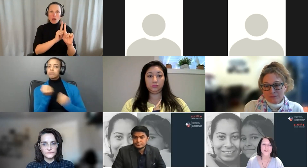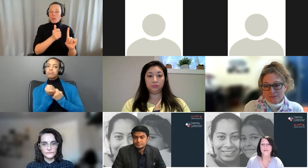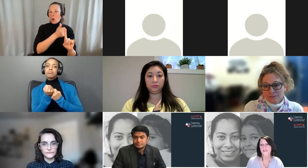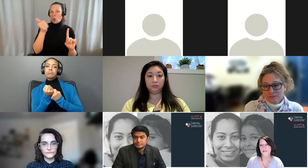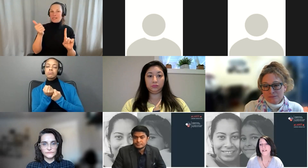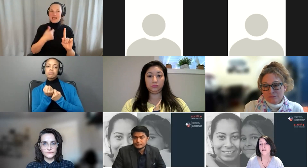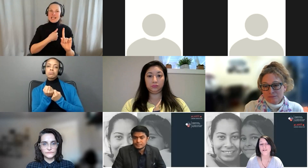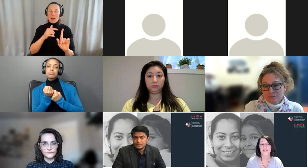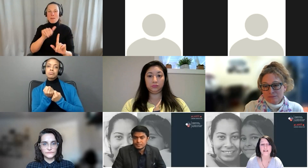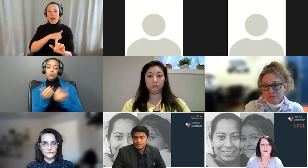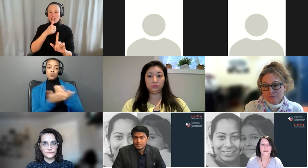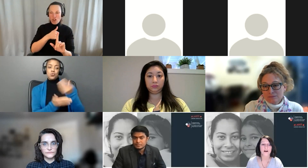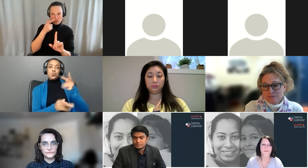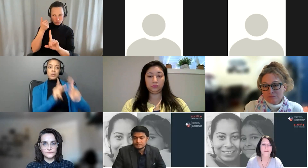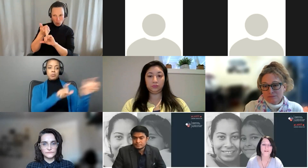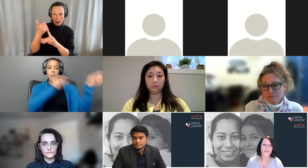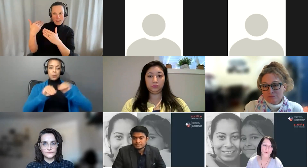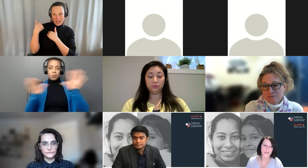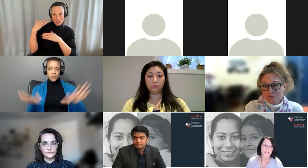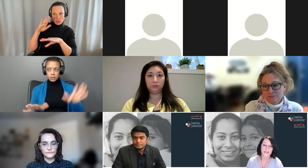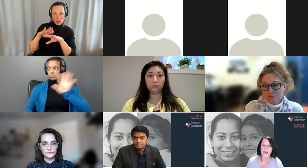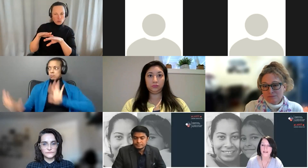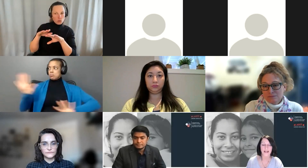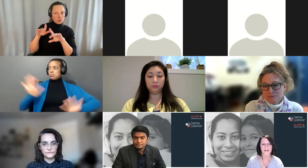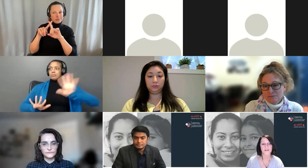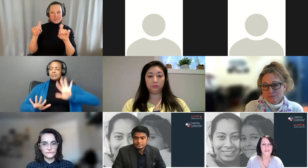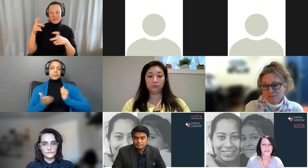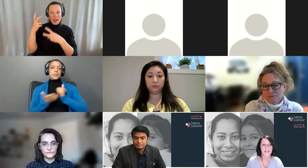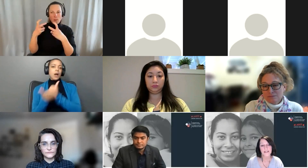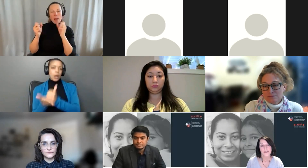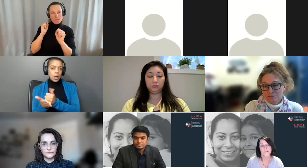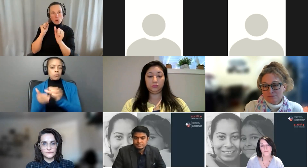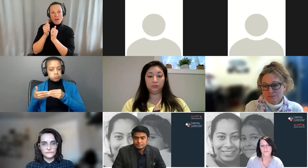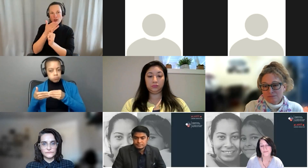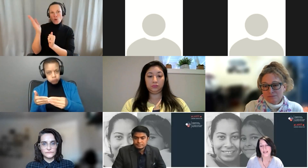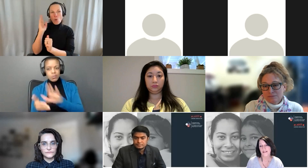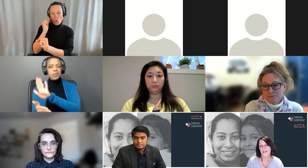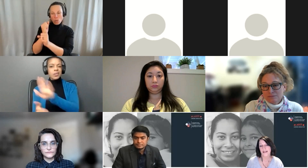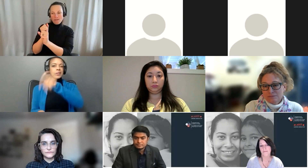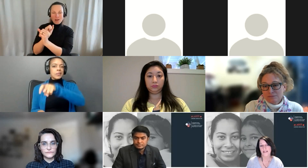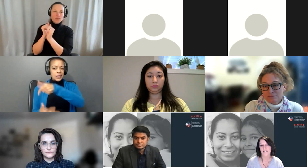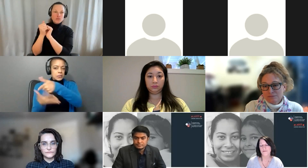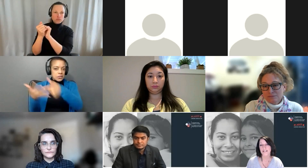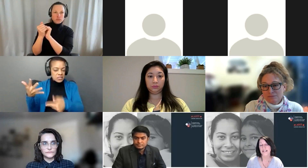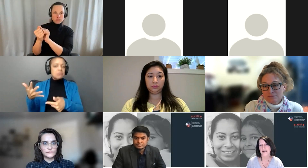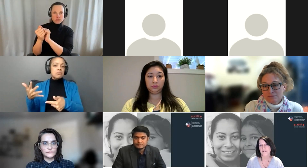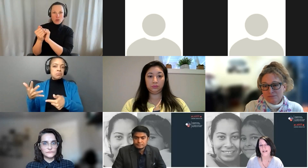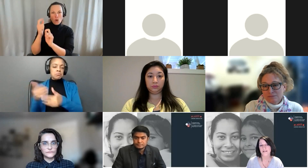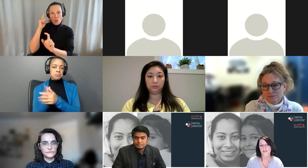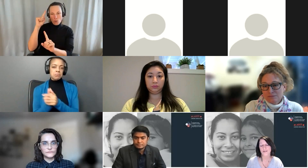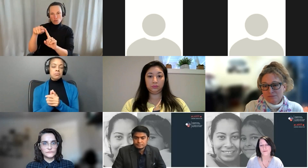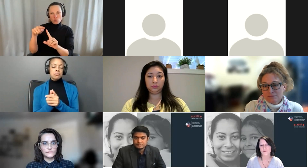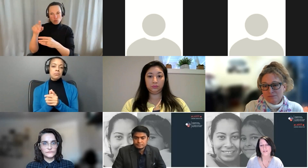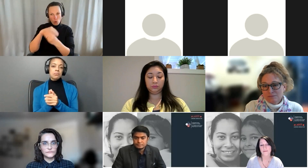problèmes, de façon à ce que les besoins soient mieux supportés par ces organisations. Et